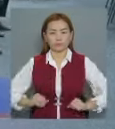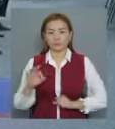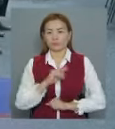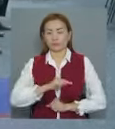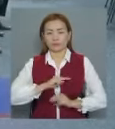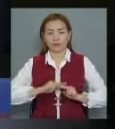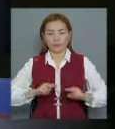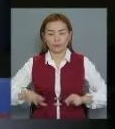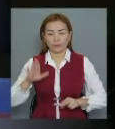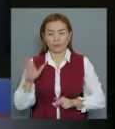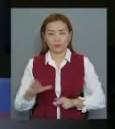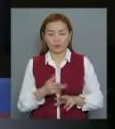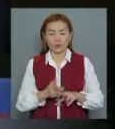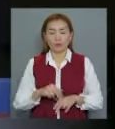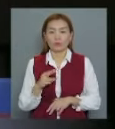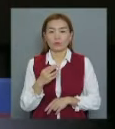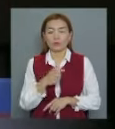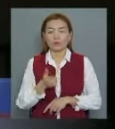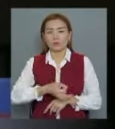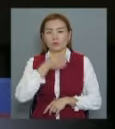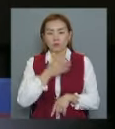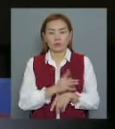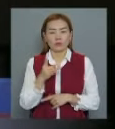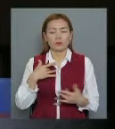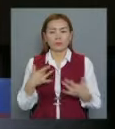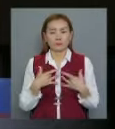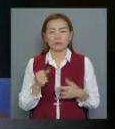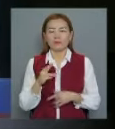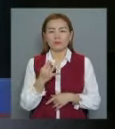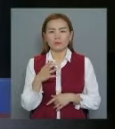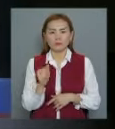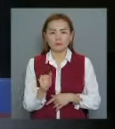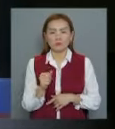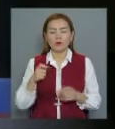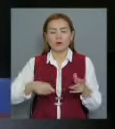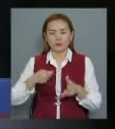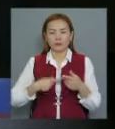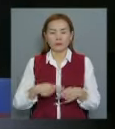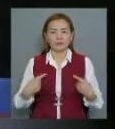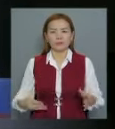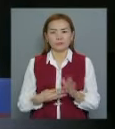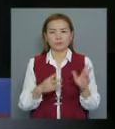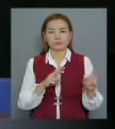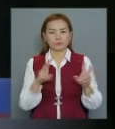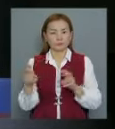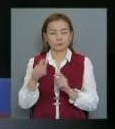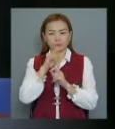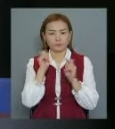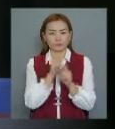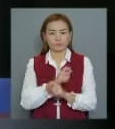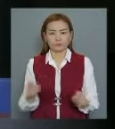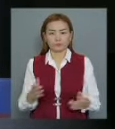ерен-ерлігі насихатталды. Қатысушылар көрермен көзайымы, үздік актер мен актриса, үздік режиссер секілді 9 аталым бойынша